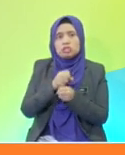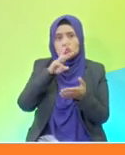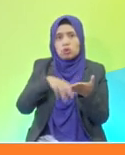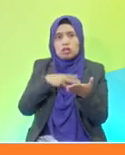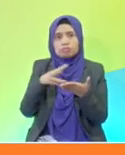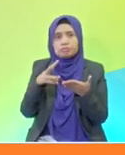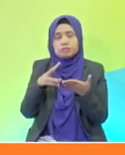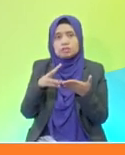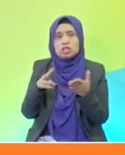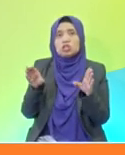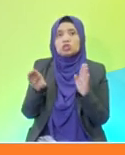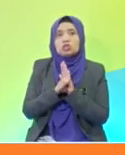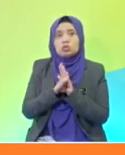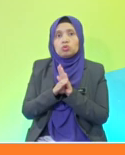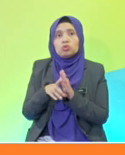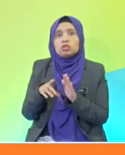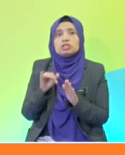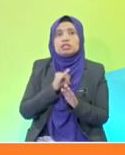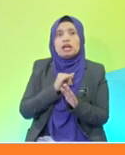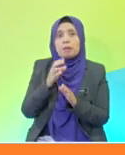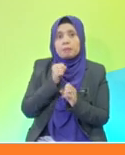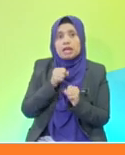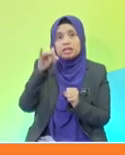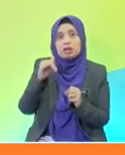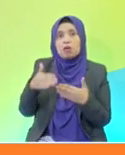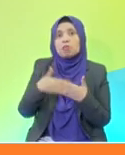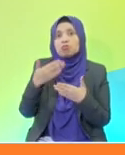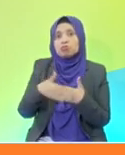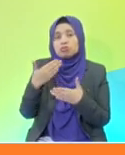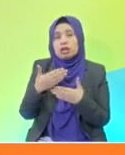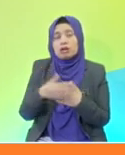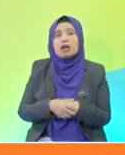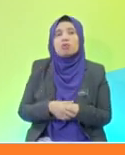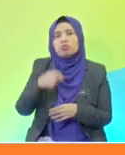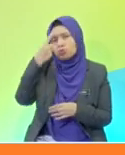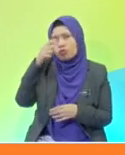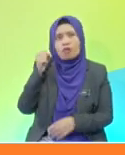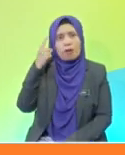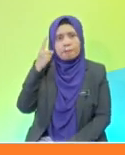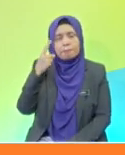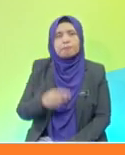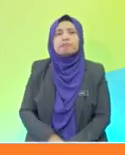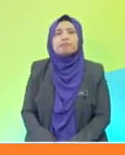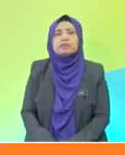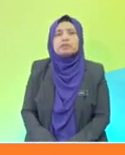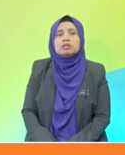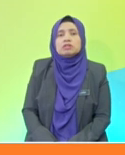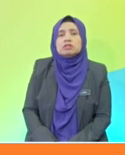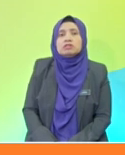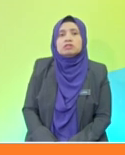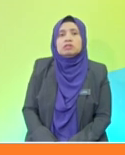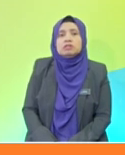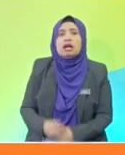sebagai contoh saya ambil satu contoh mudah untuk calon-calon memahami saya ambil satu contoh